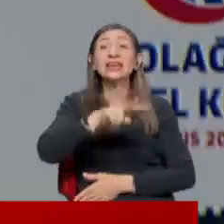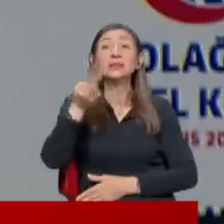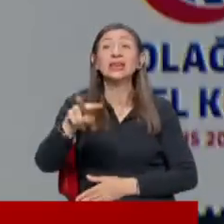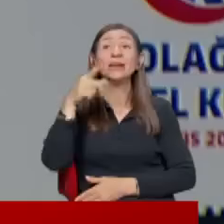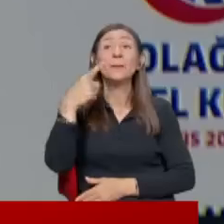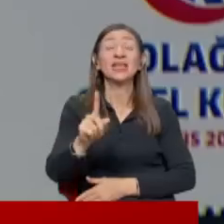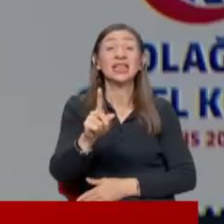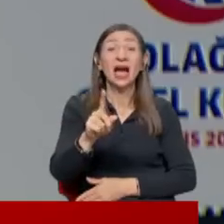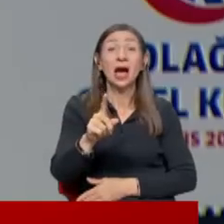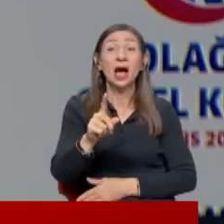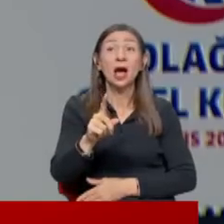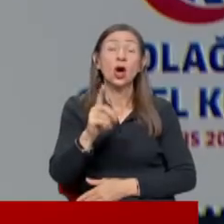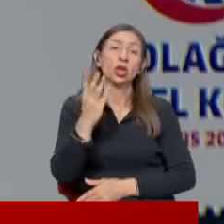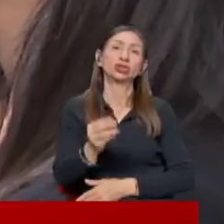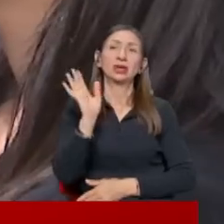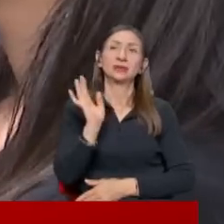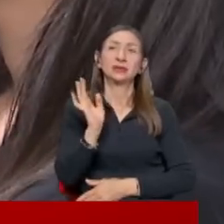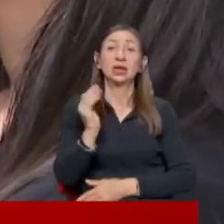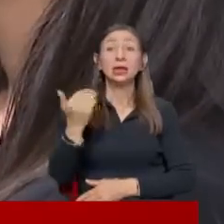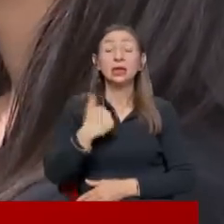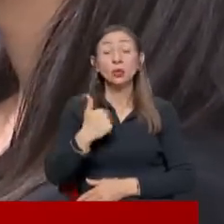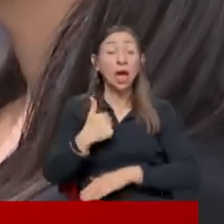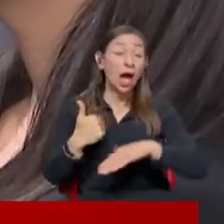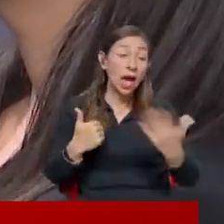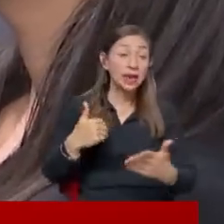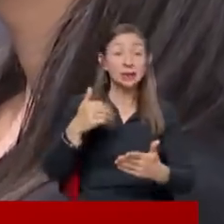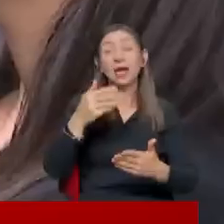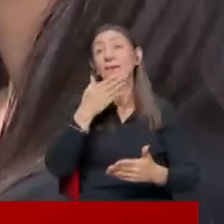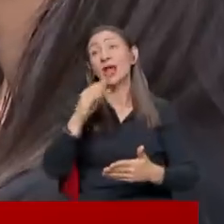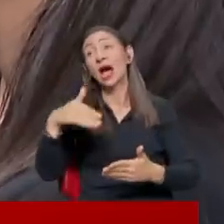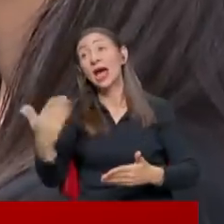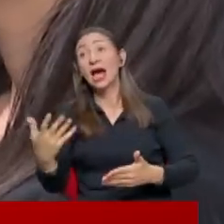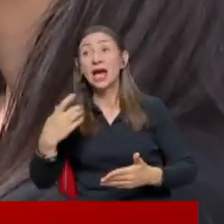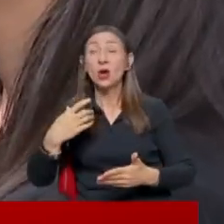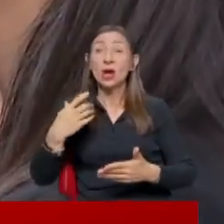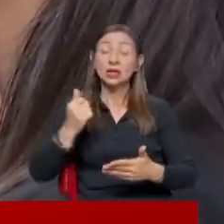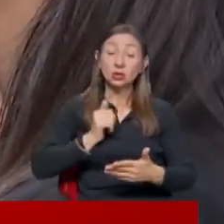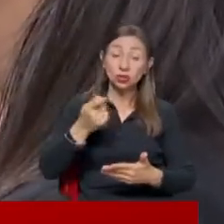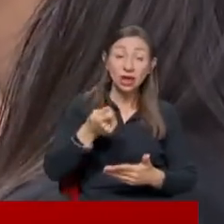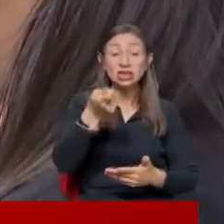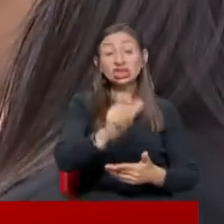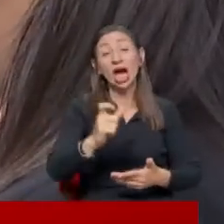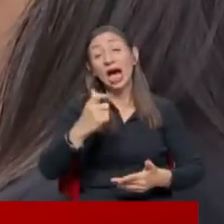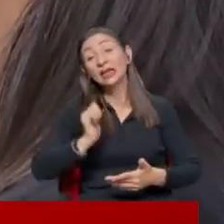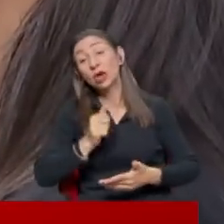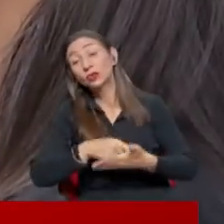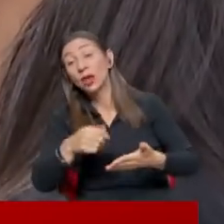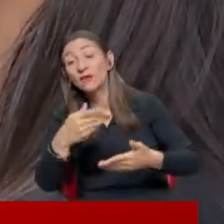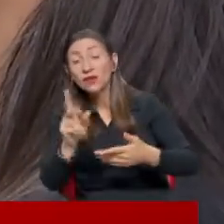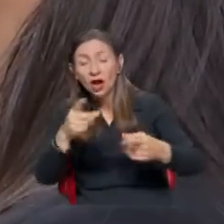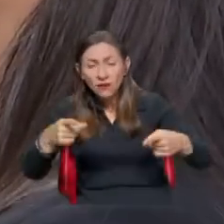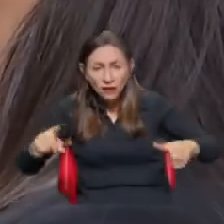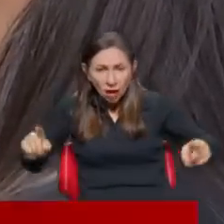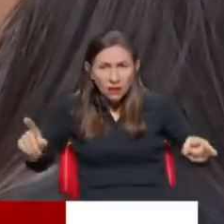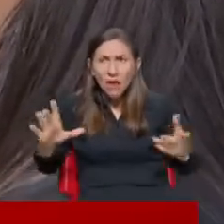22 bin lirayı bulacak. Kamuda ayrı asgari ücret, emekliye ayrı asgari ücret, işçiye ayrı asgari ücret gibi